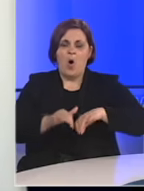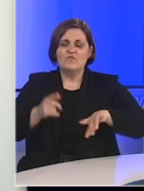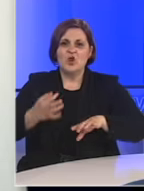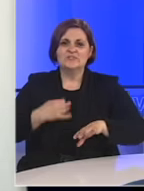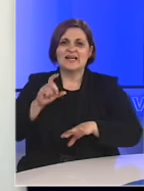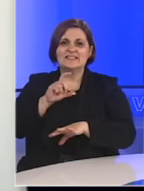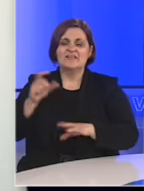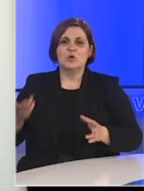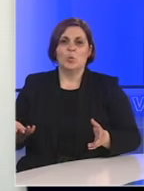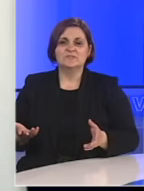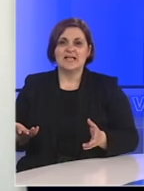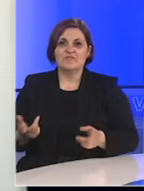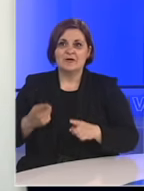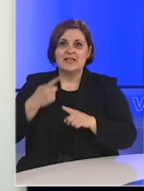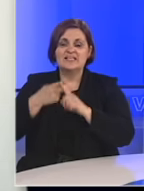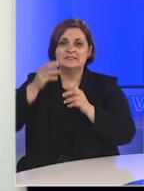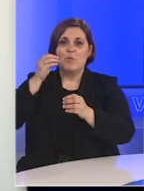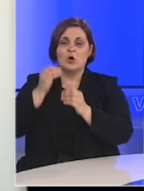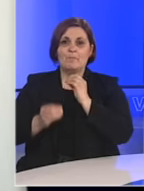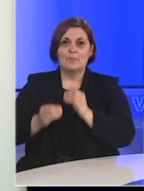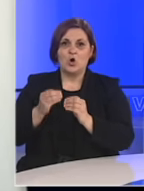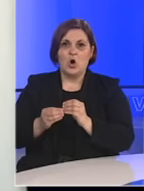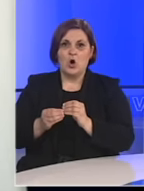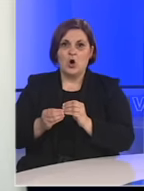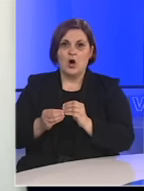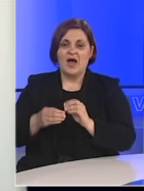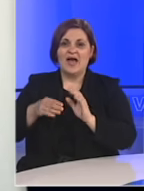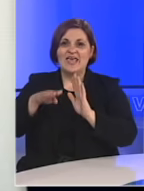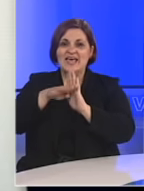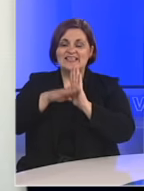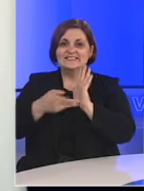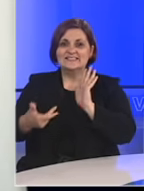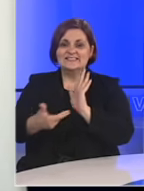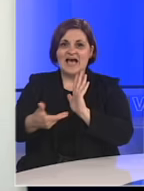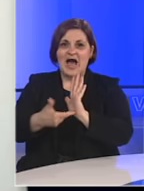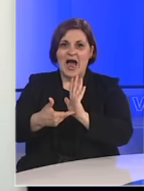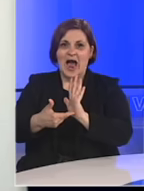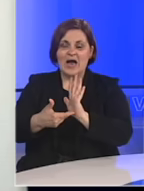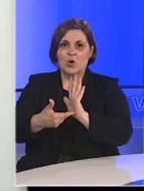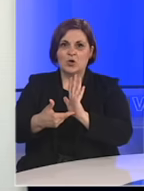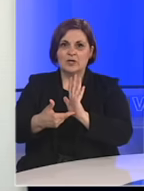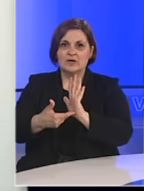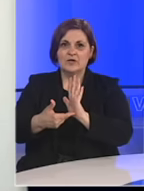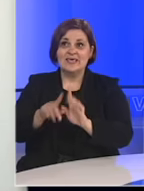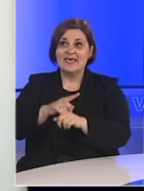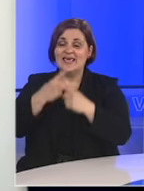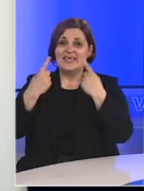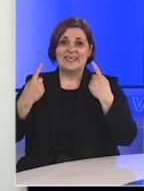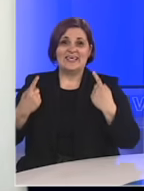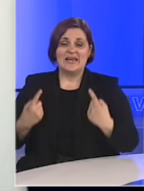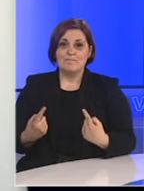ustanova zbog problema sa zakonskom legislativom i